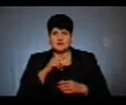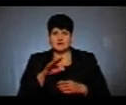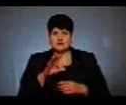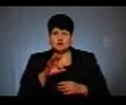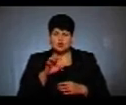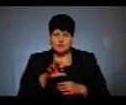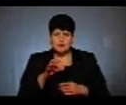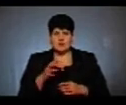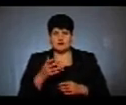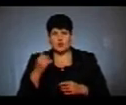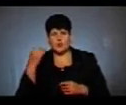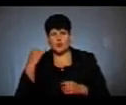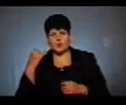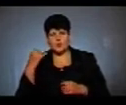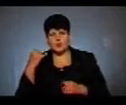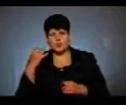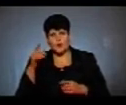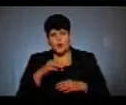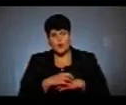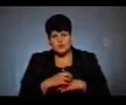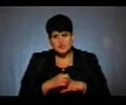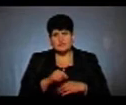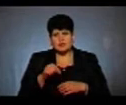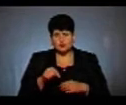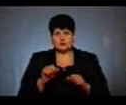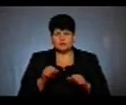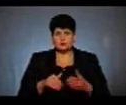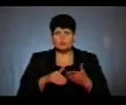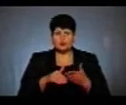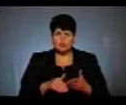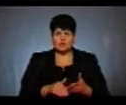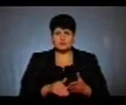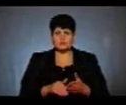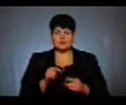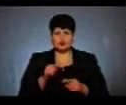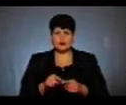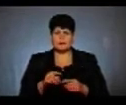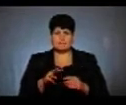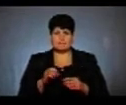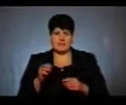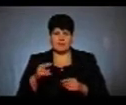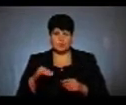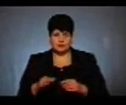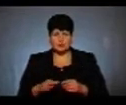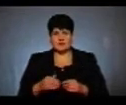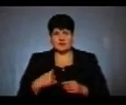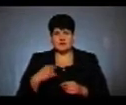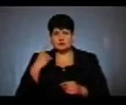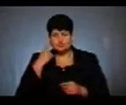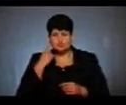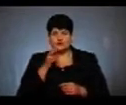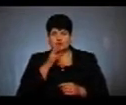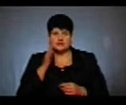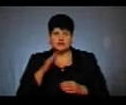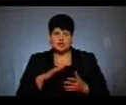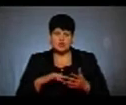тут у дикій фауні, я думаю, що нам буде, скажімо так, поможе той засіб, той метод вакцинації та кампанія. І думаю, що з часу